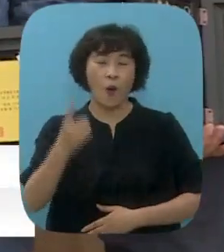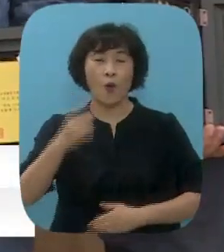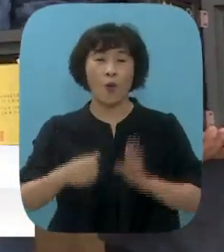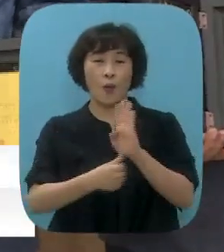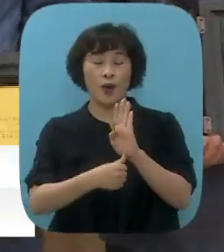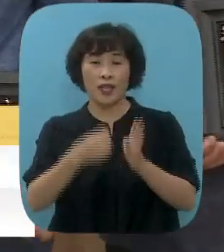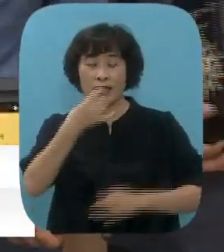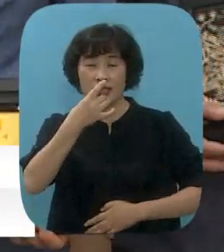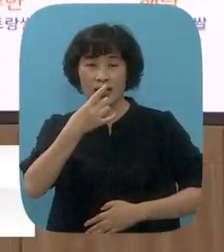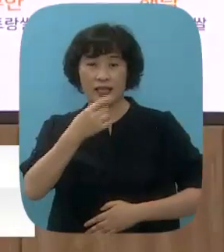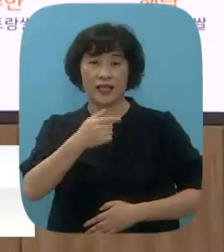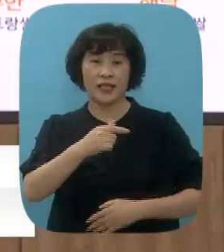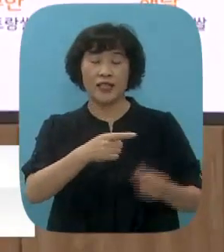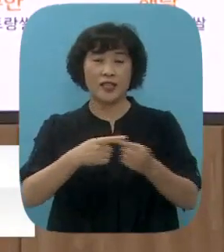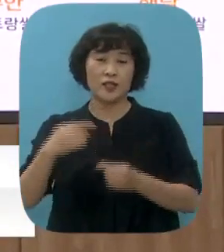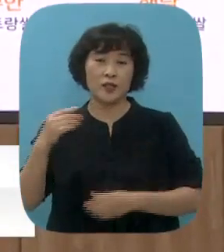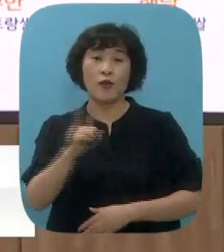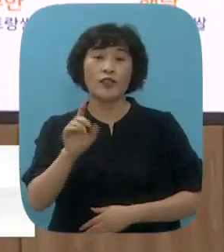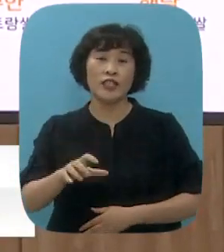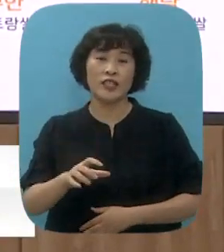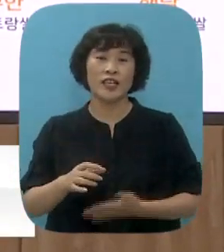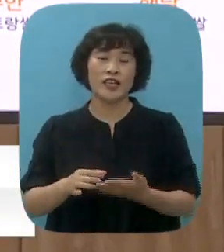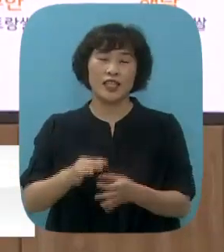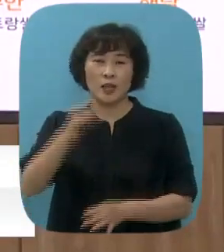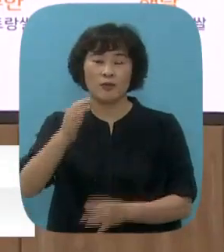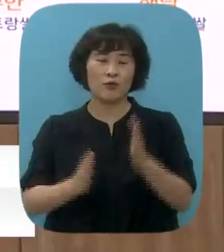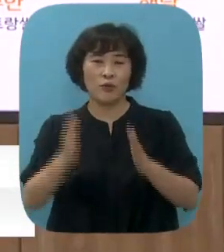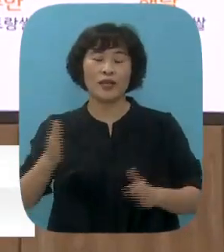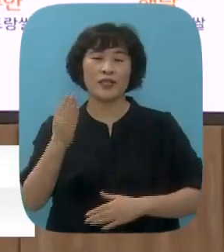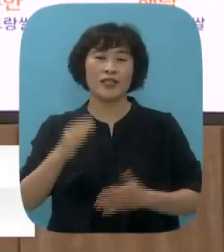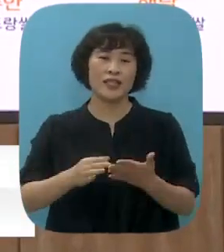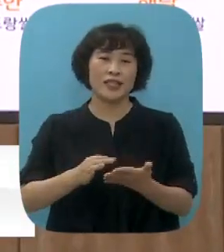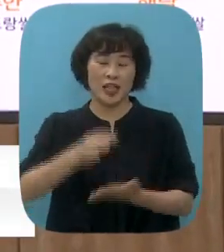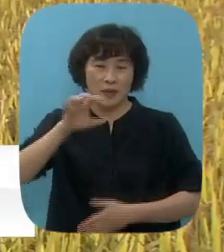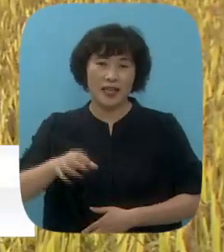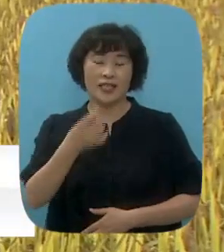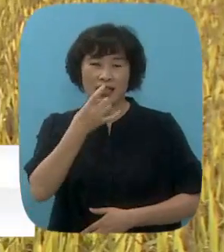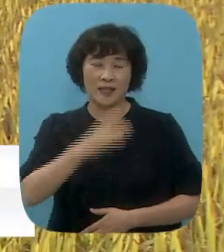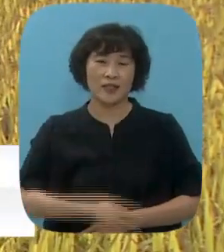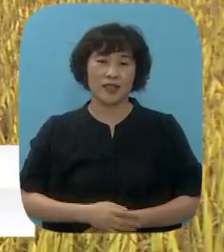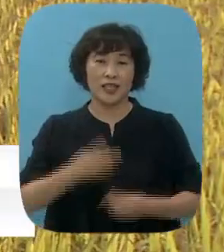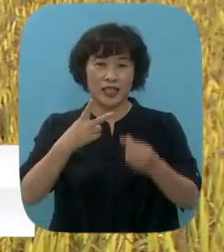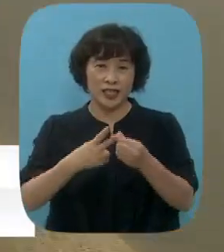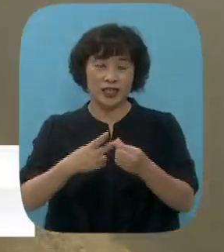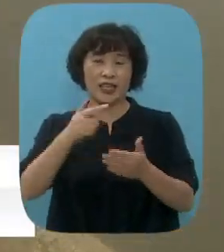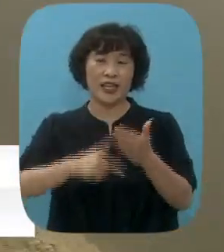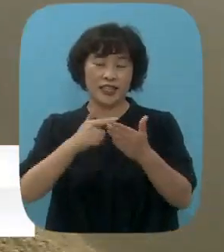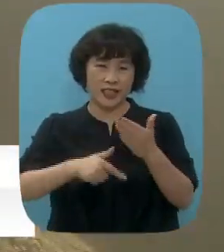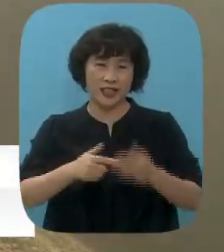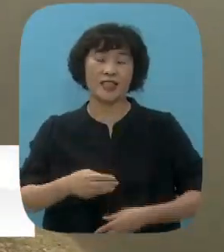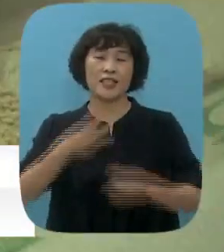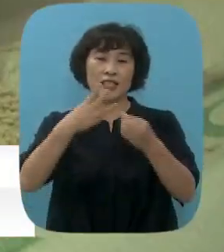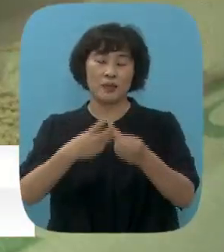대상에 대순맑은 담양쌀이 선정됐습니다. 이외에도 최우수상의 강진 프리미엄 호평쌀,